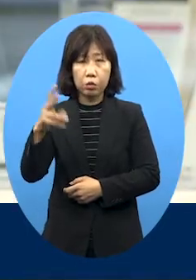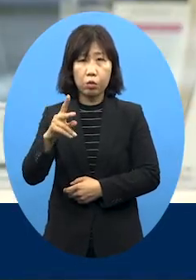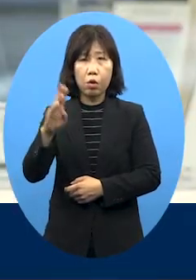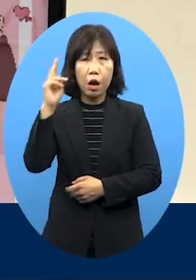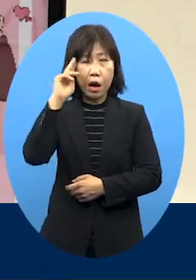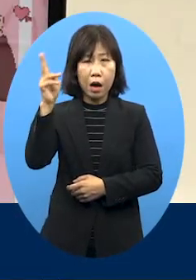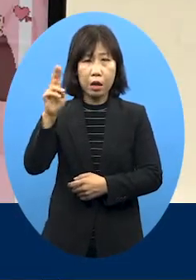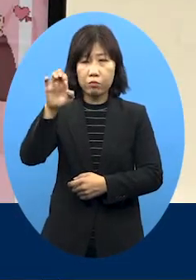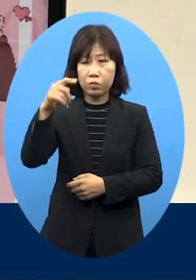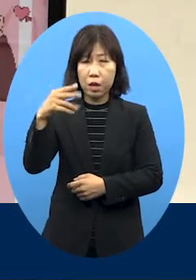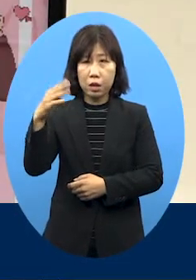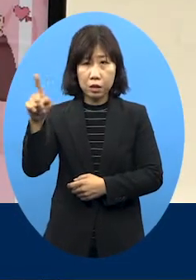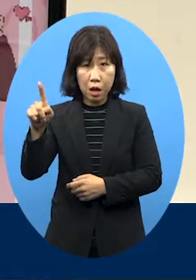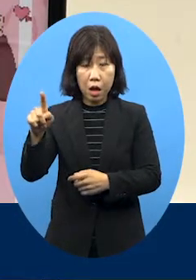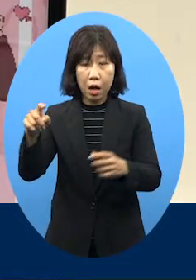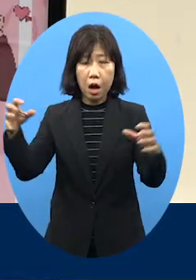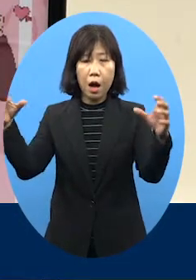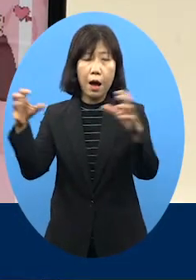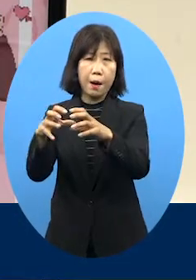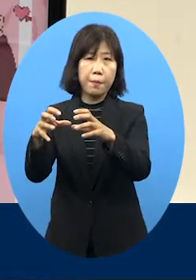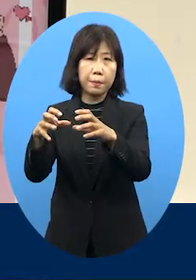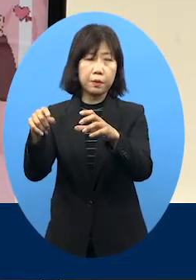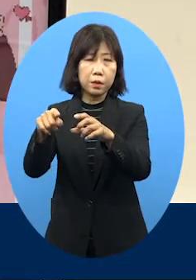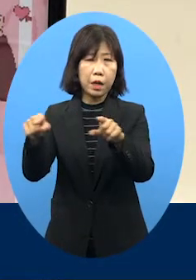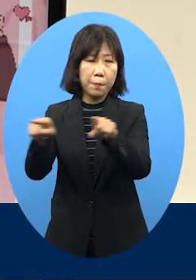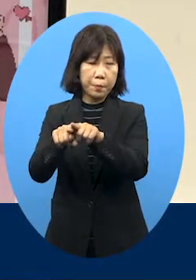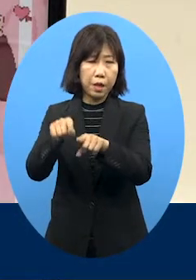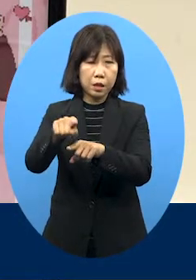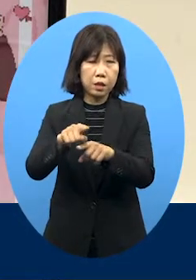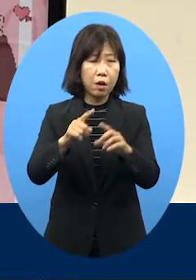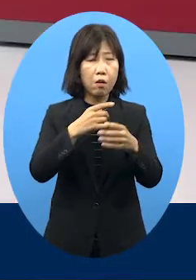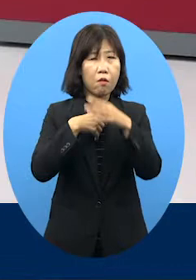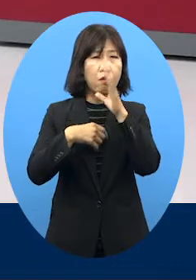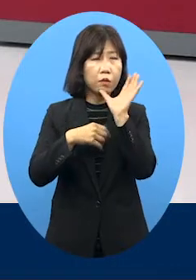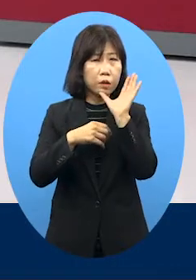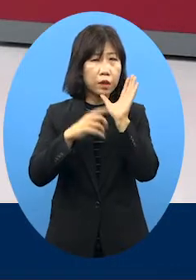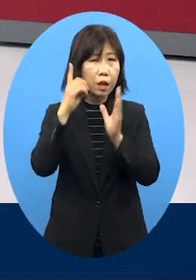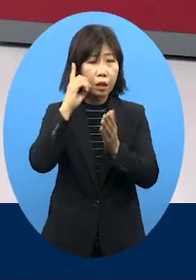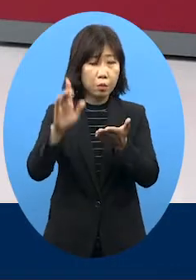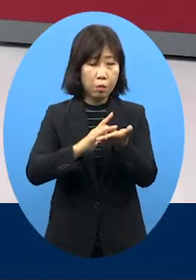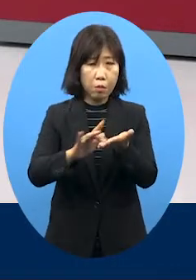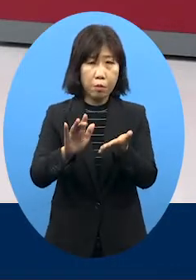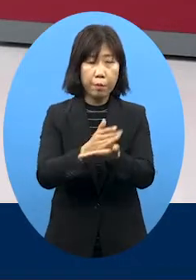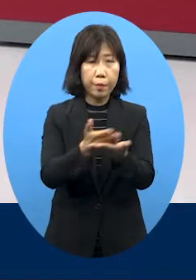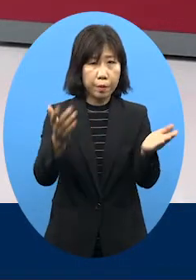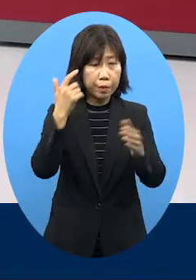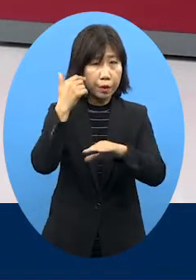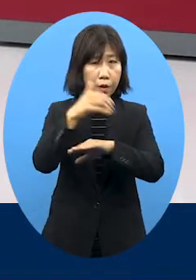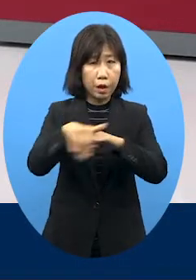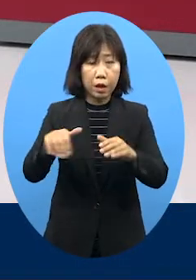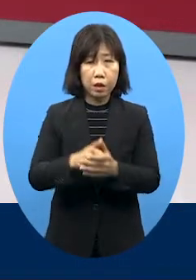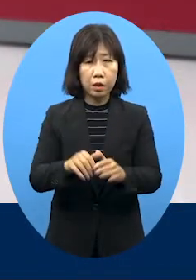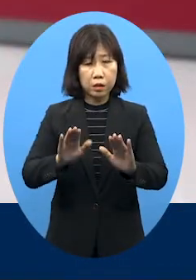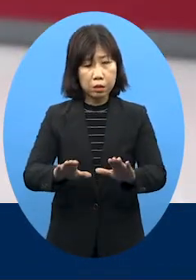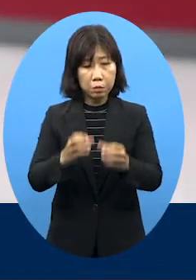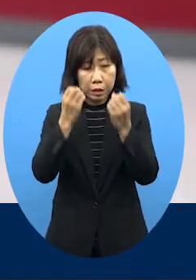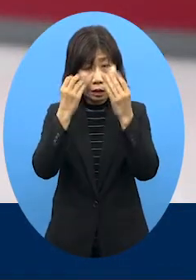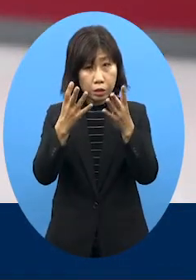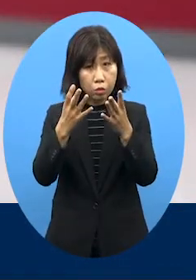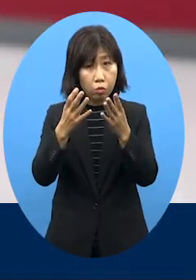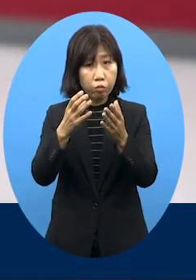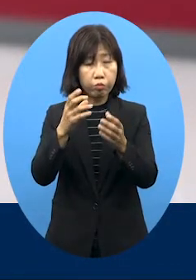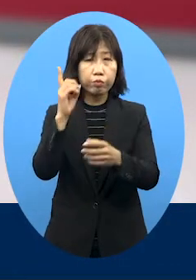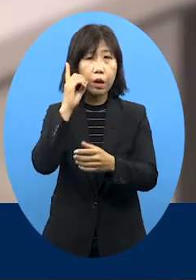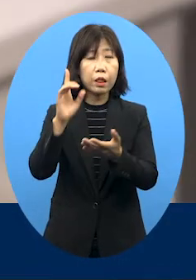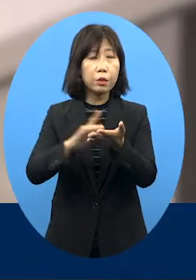와 협력해 어르신 맞춤형 스마트폰 보급 사업을 진행합니다 보급기 종 은 올해 초 출시한 6.5 5인치